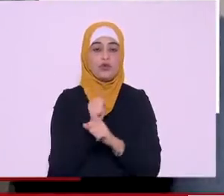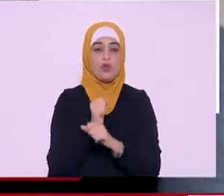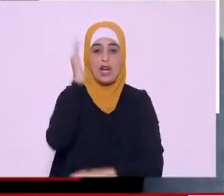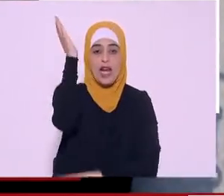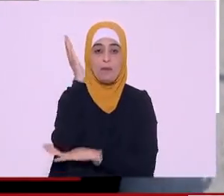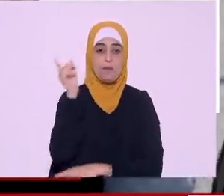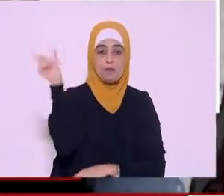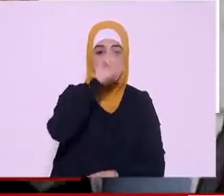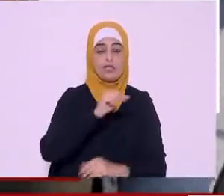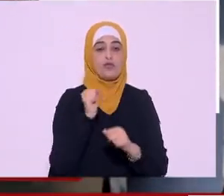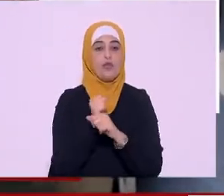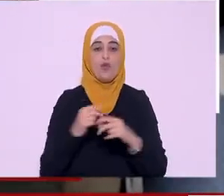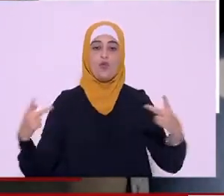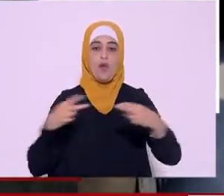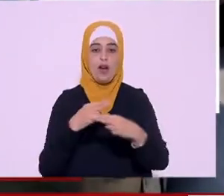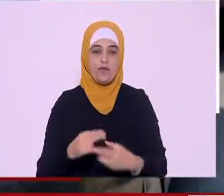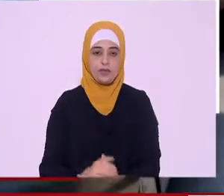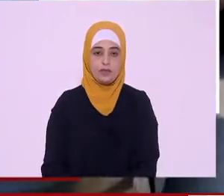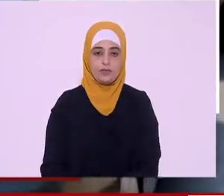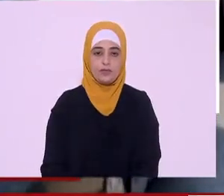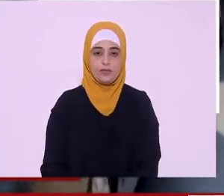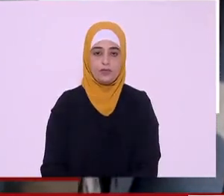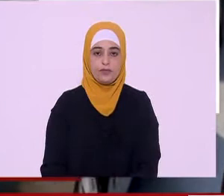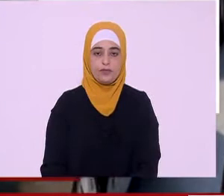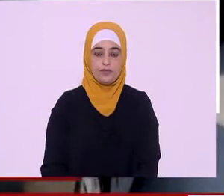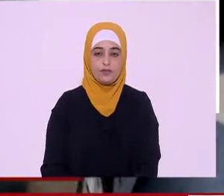أيضا يوم الخميس المقبل.